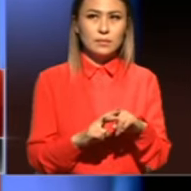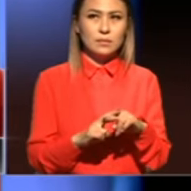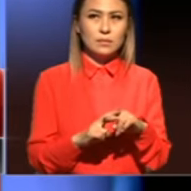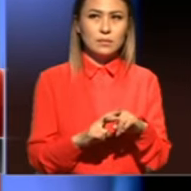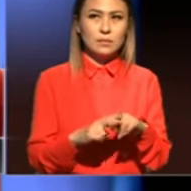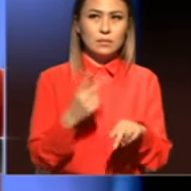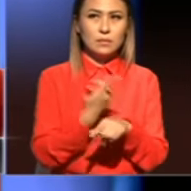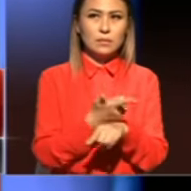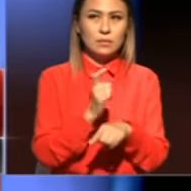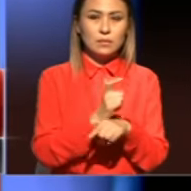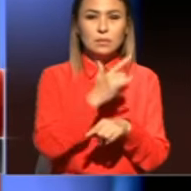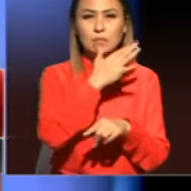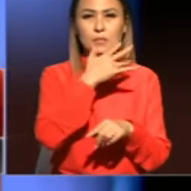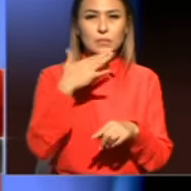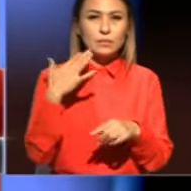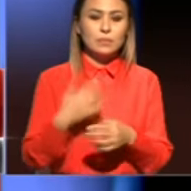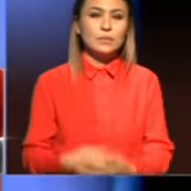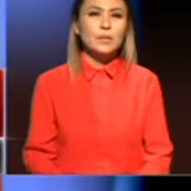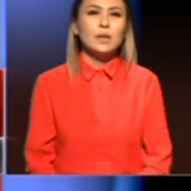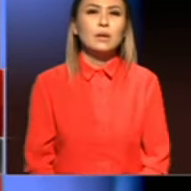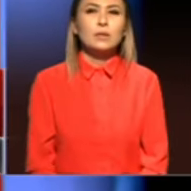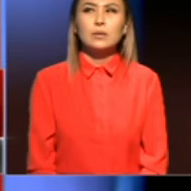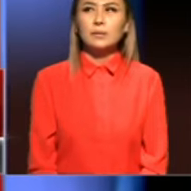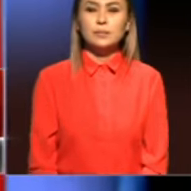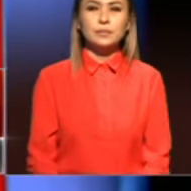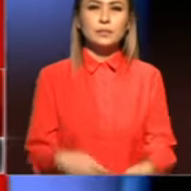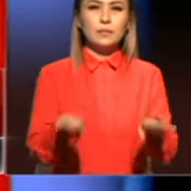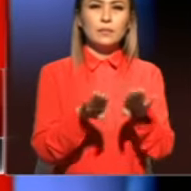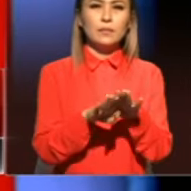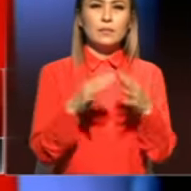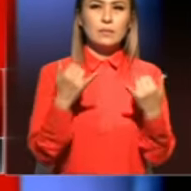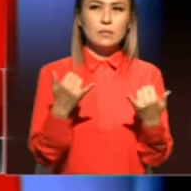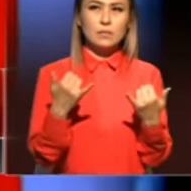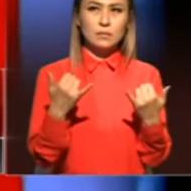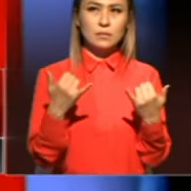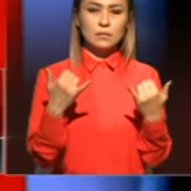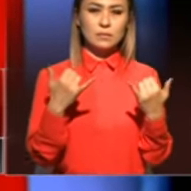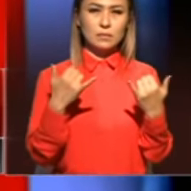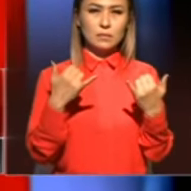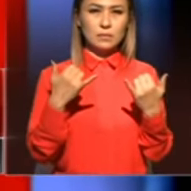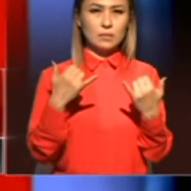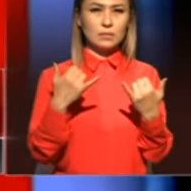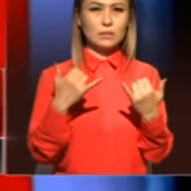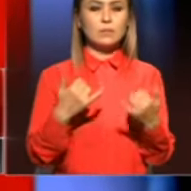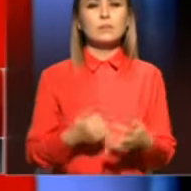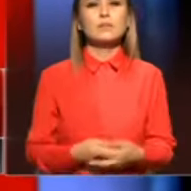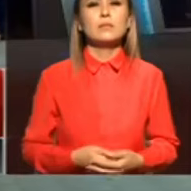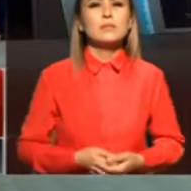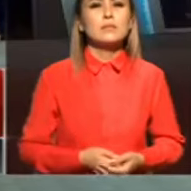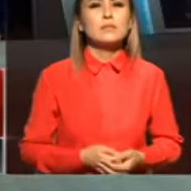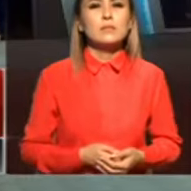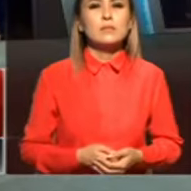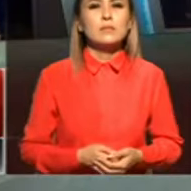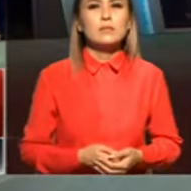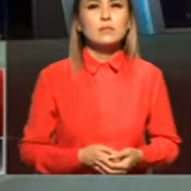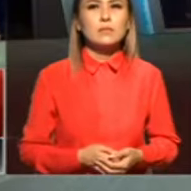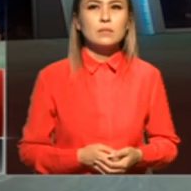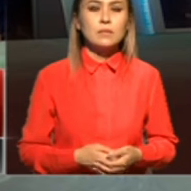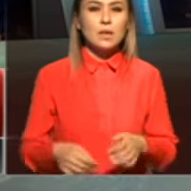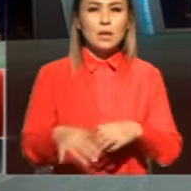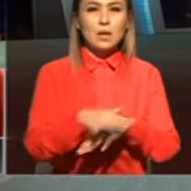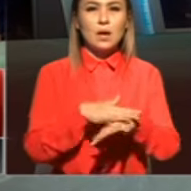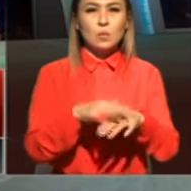өте мол мөлшер ғой енді. А бірақ осыны бізде әлеуметіміз,